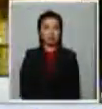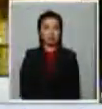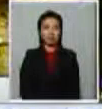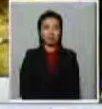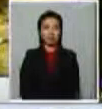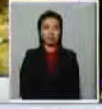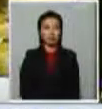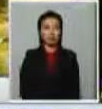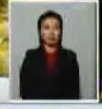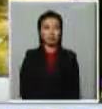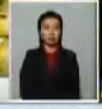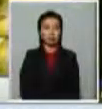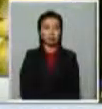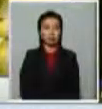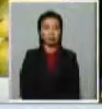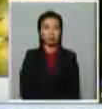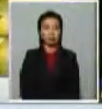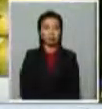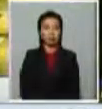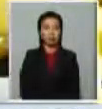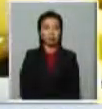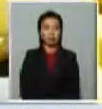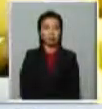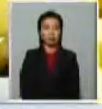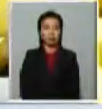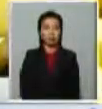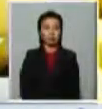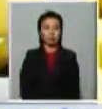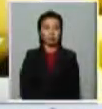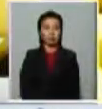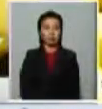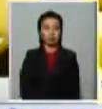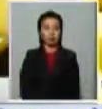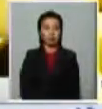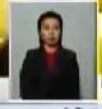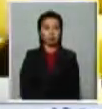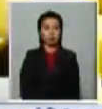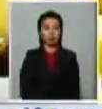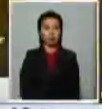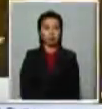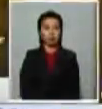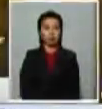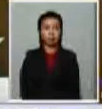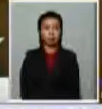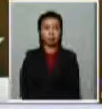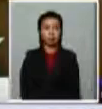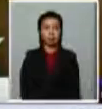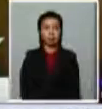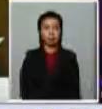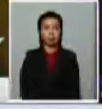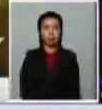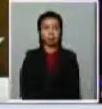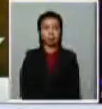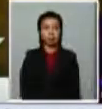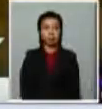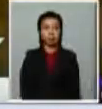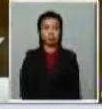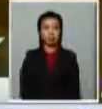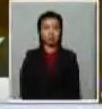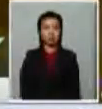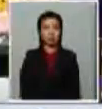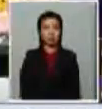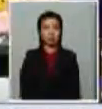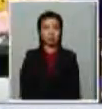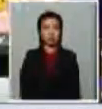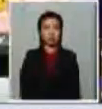เราคือธนาคารเพื่อการเกษตรและสหกรณ์การเกษตร เข